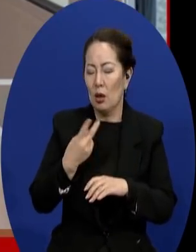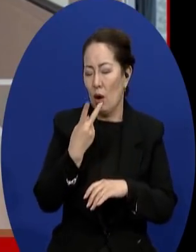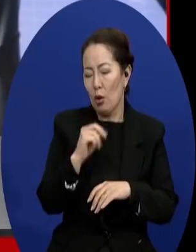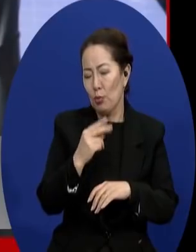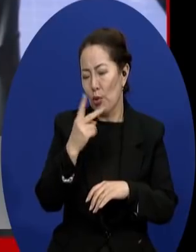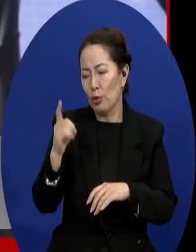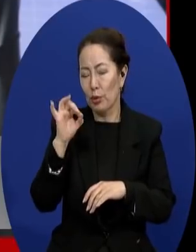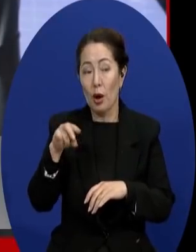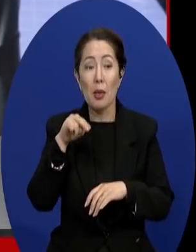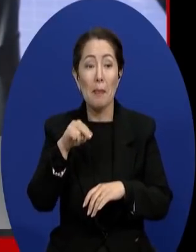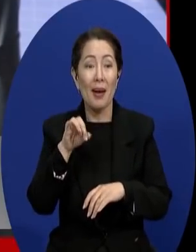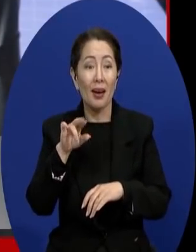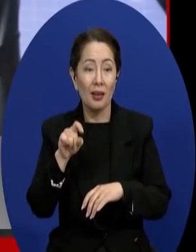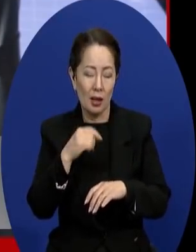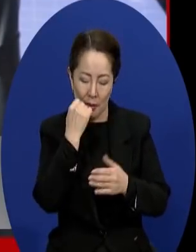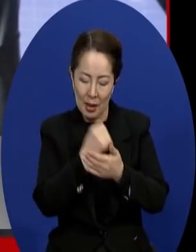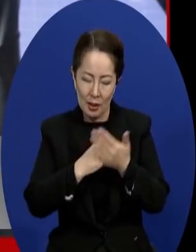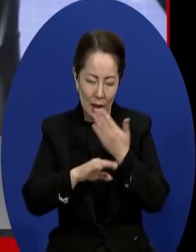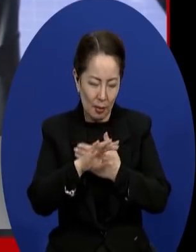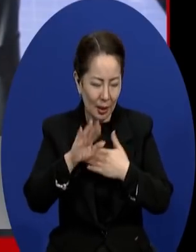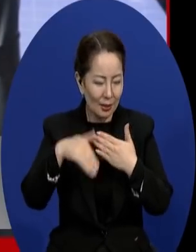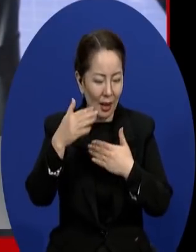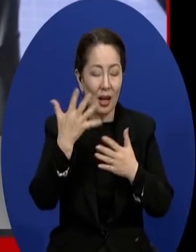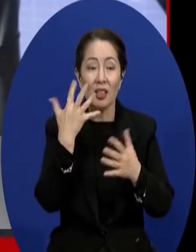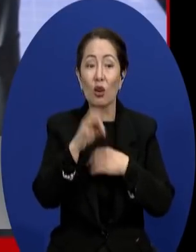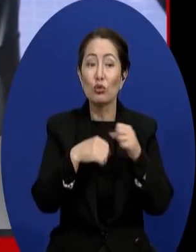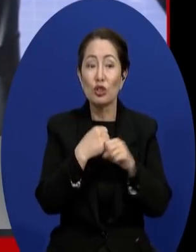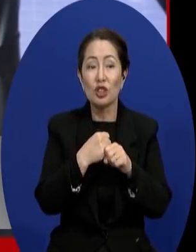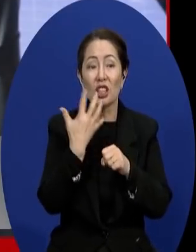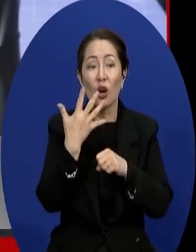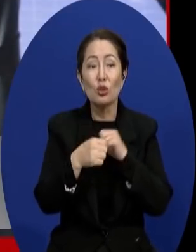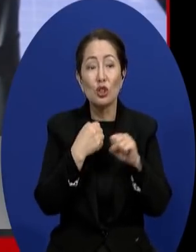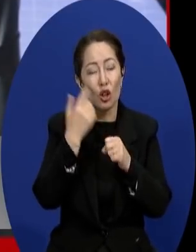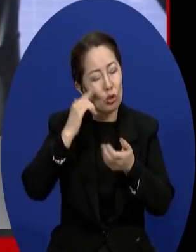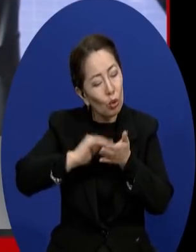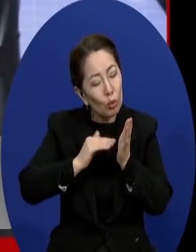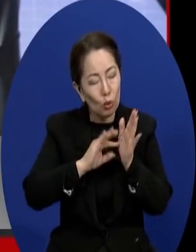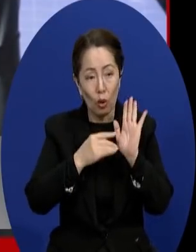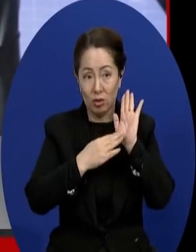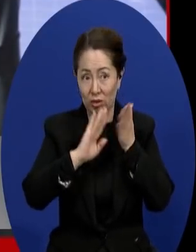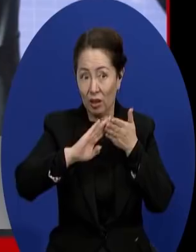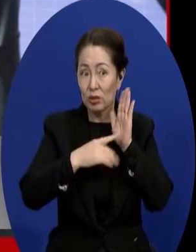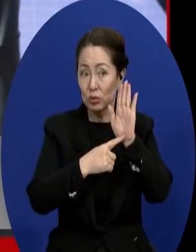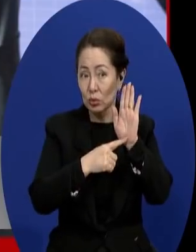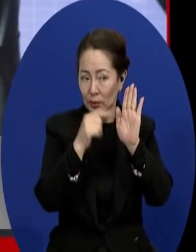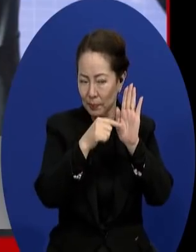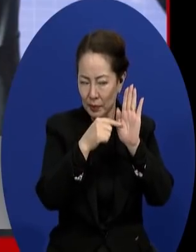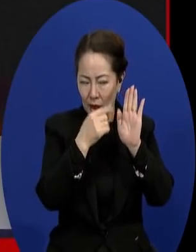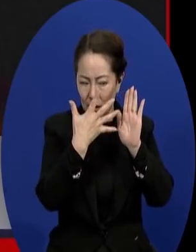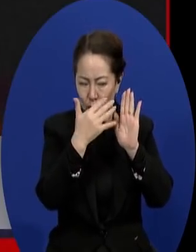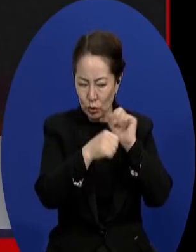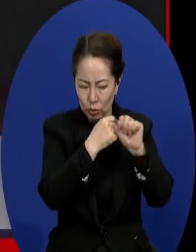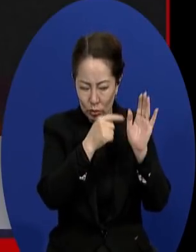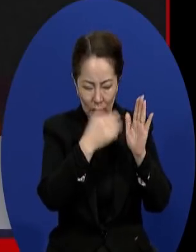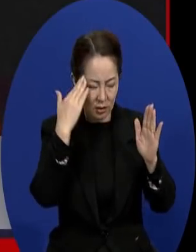батлан хамгаалах салбарын одоо эрэх 5 жилийн төлөвлөгөөг танилцуулсан. За энэ төлөвлөгөөнд эрэх 5 жилийн хугацаанд батлан хамгаалах салбартаа